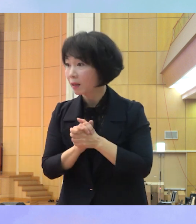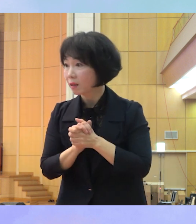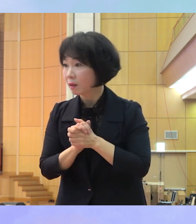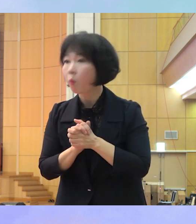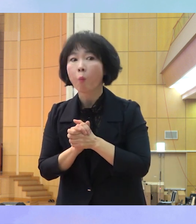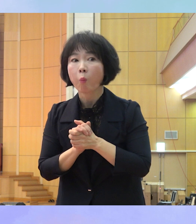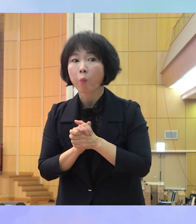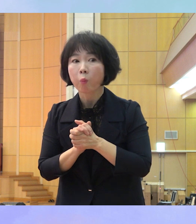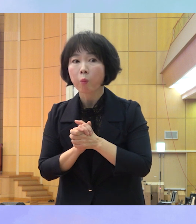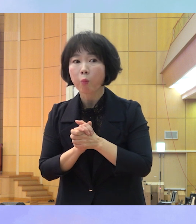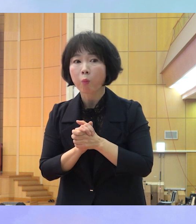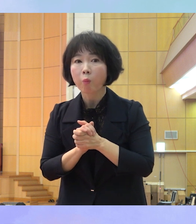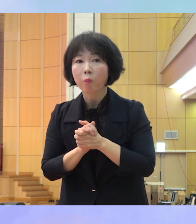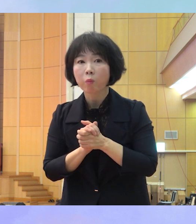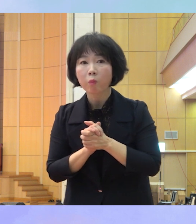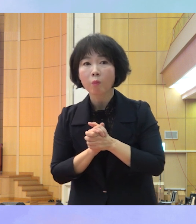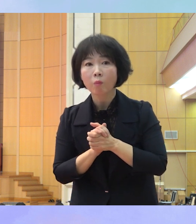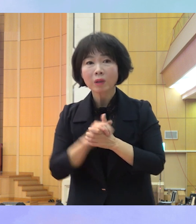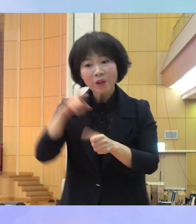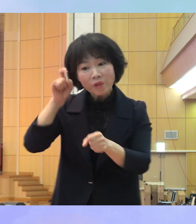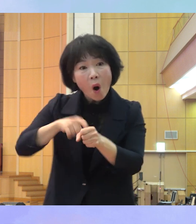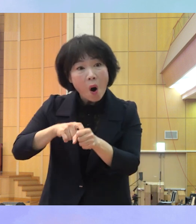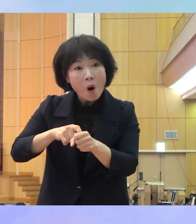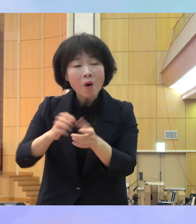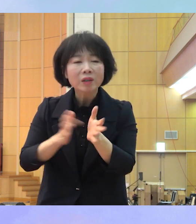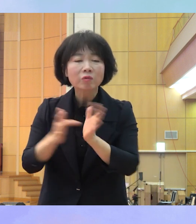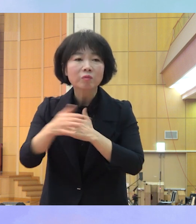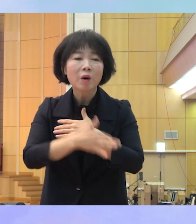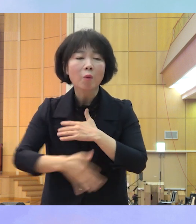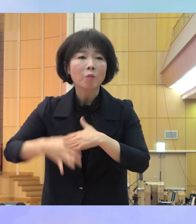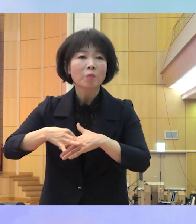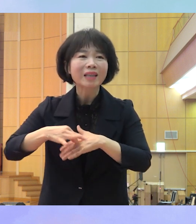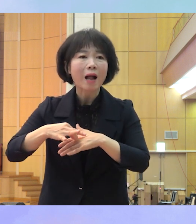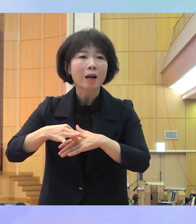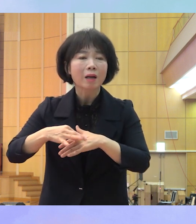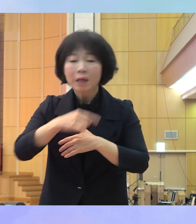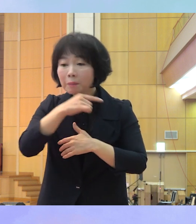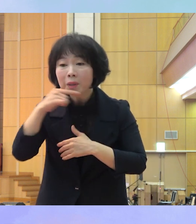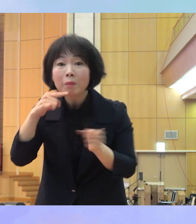얘기입니다. 그래서 누가복음 22장 7절 볼까요?